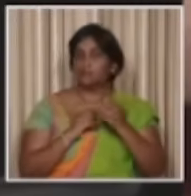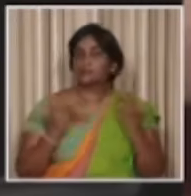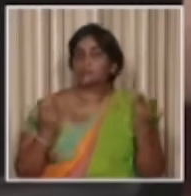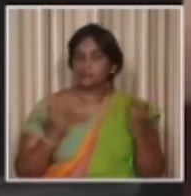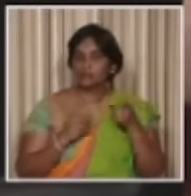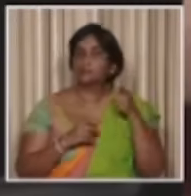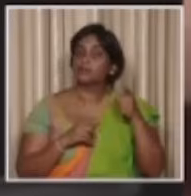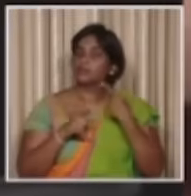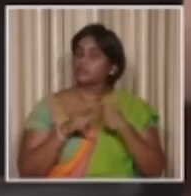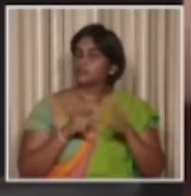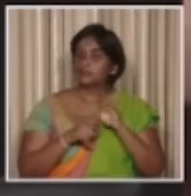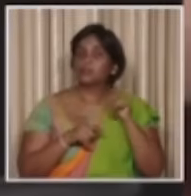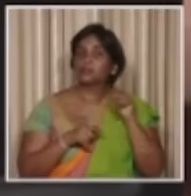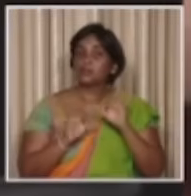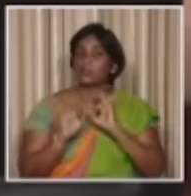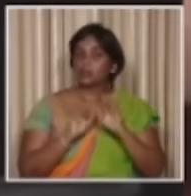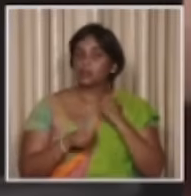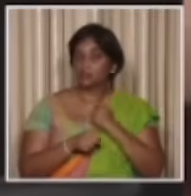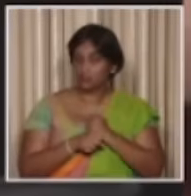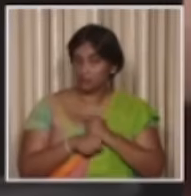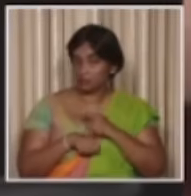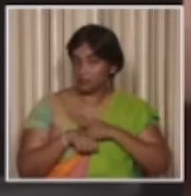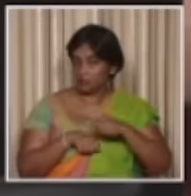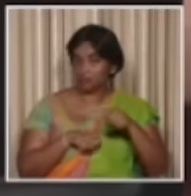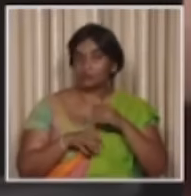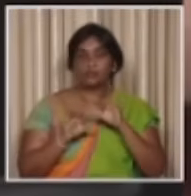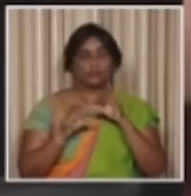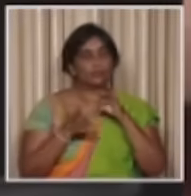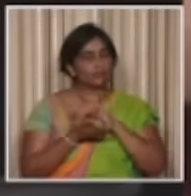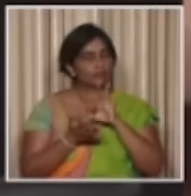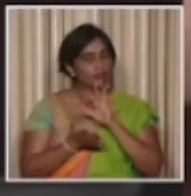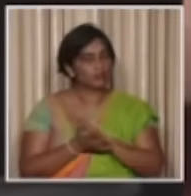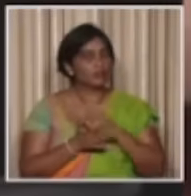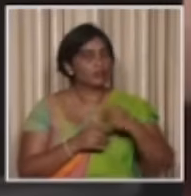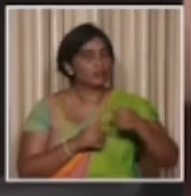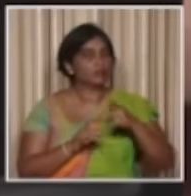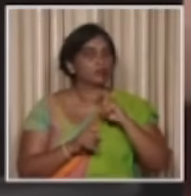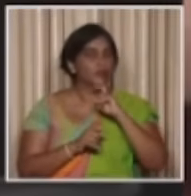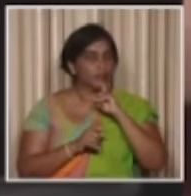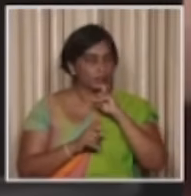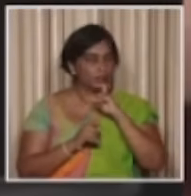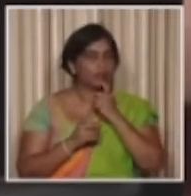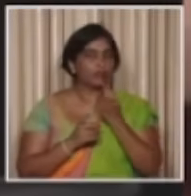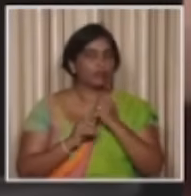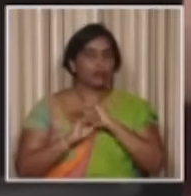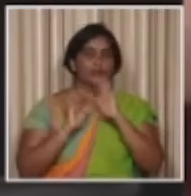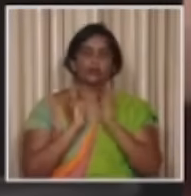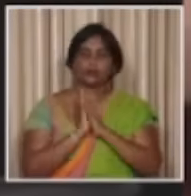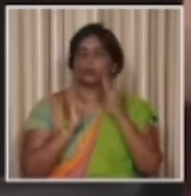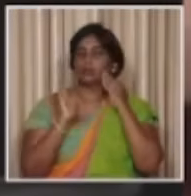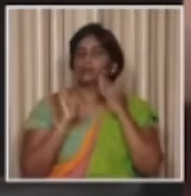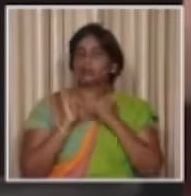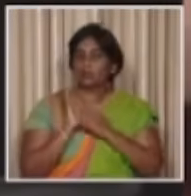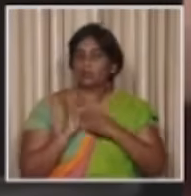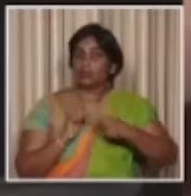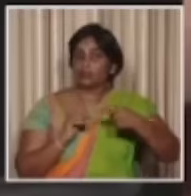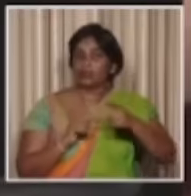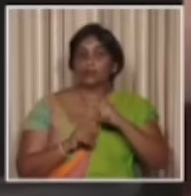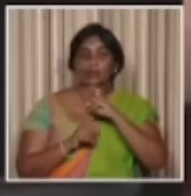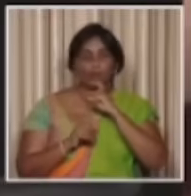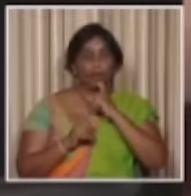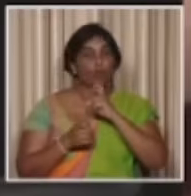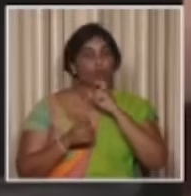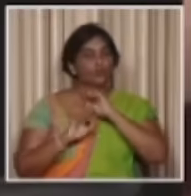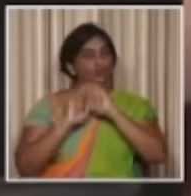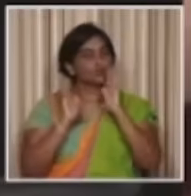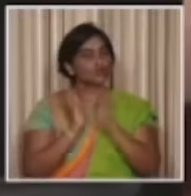berina e vitarak nemei yaha palana kale ඇති කරපු එදිනදා නඩුහන මූල්‍ය වංචා දූෂණය සඳහා එදිනදා නඩුහන